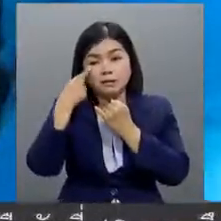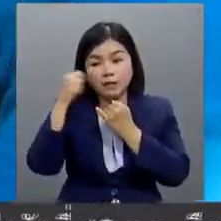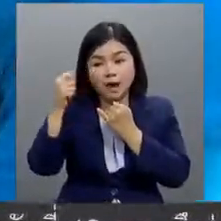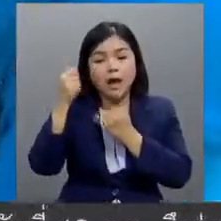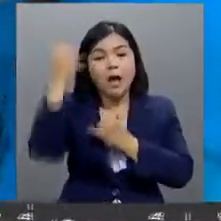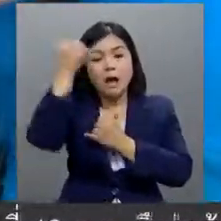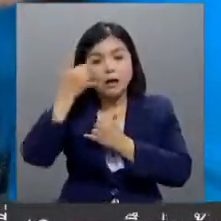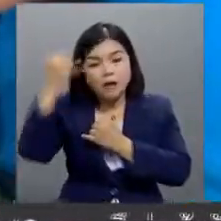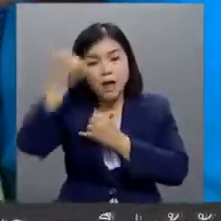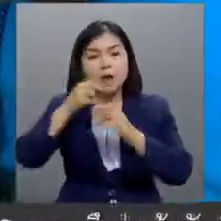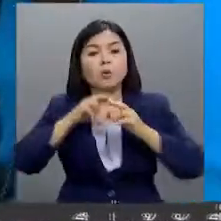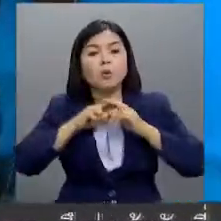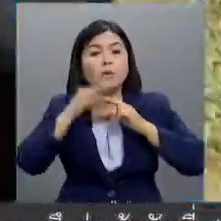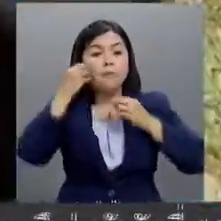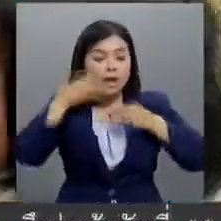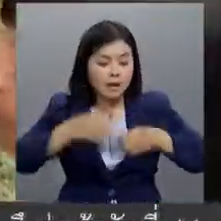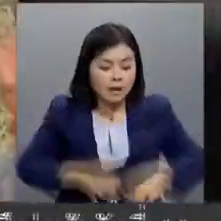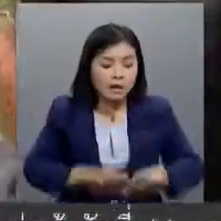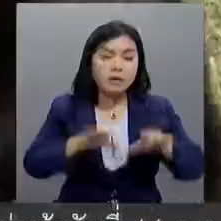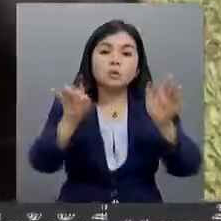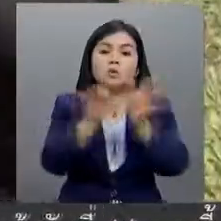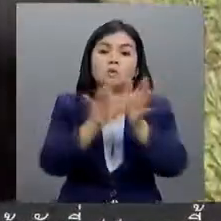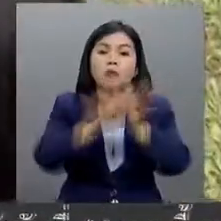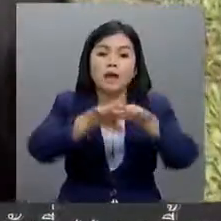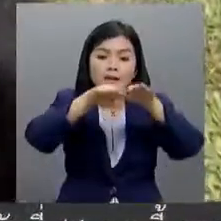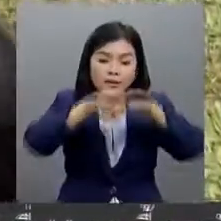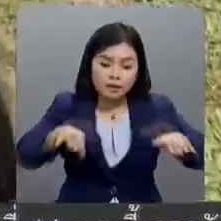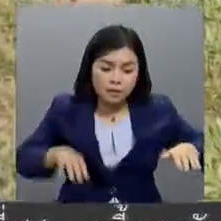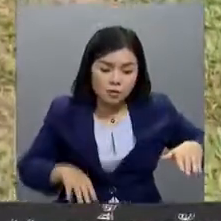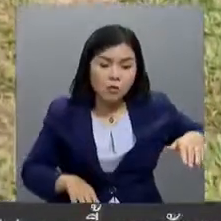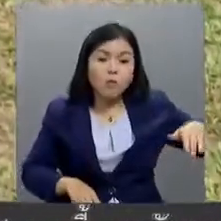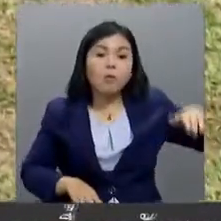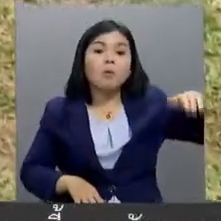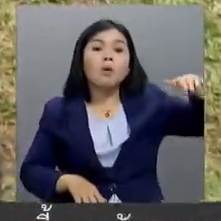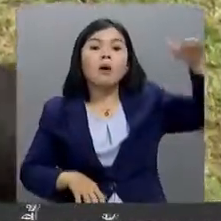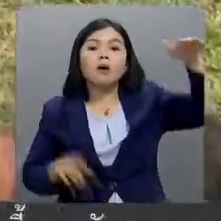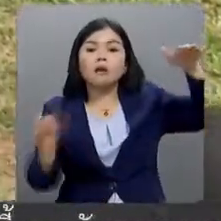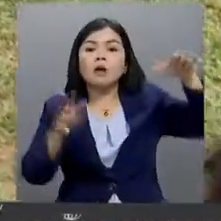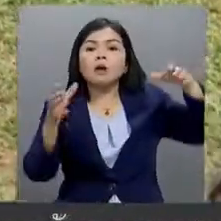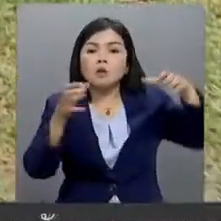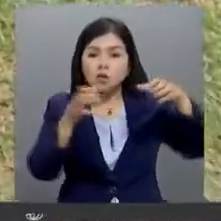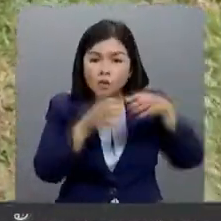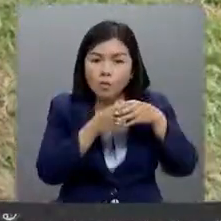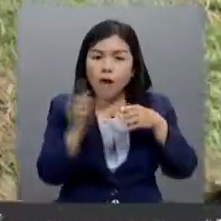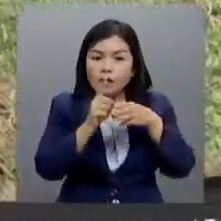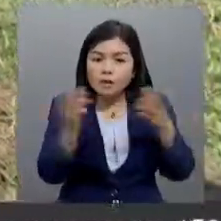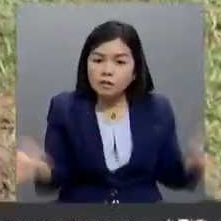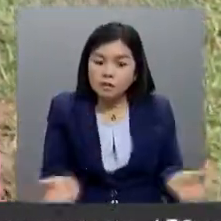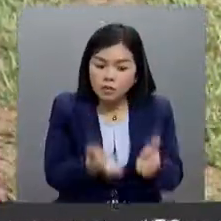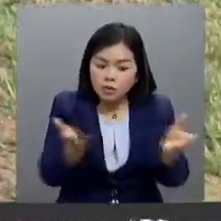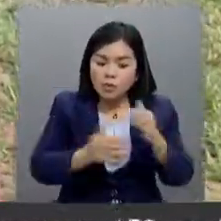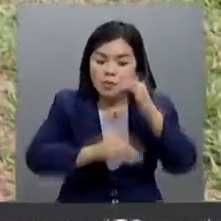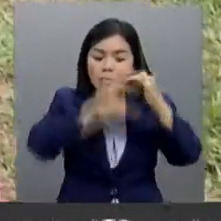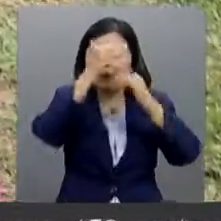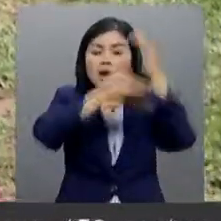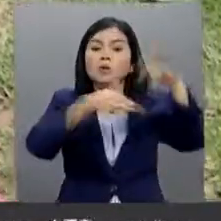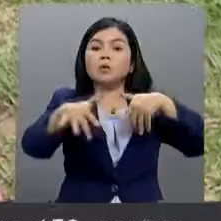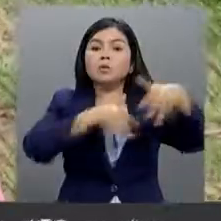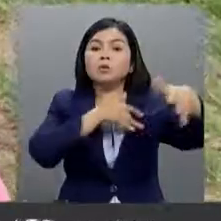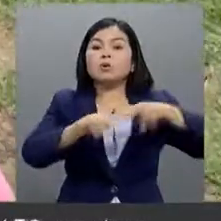ล้วเด็กและเยาวชนเหล่านี้จะเป็นกลุ่มคนที่ขับเคลื่อนและพัฒนาชุมชนต่อไ